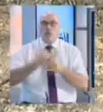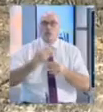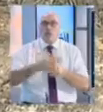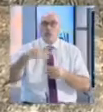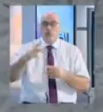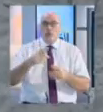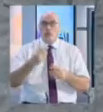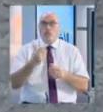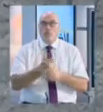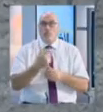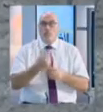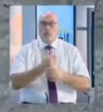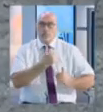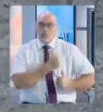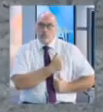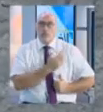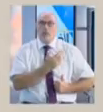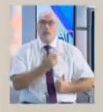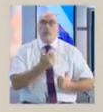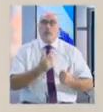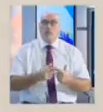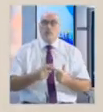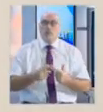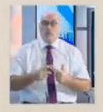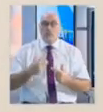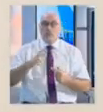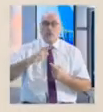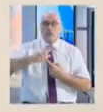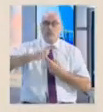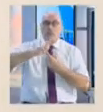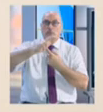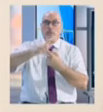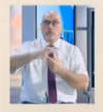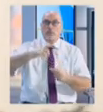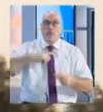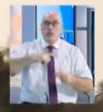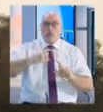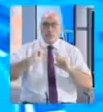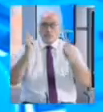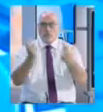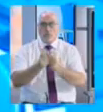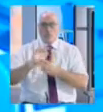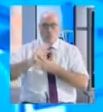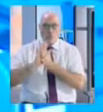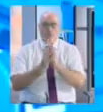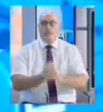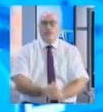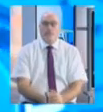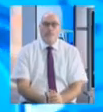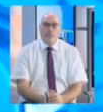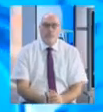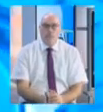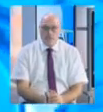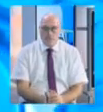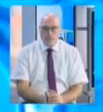وحدات الجيش الوطني الشعبي وإجلائها لسكان المشاتي التي حاصرتها الحرائق. من